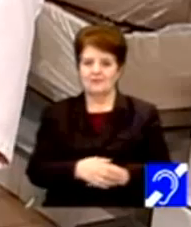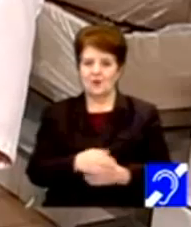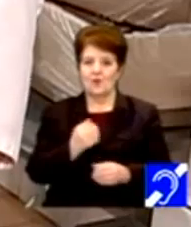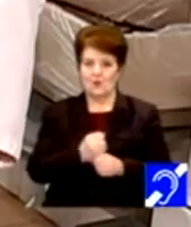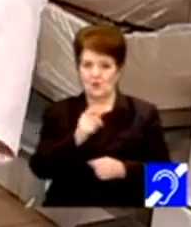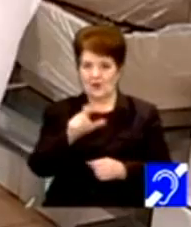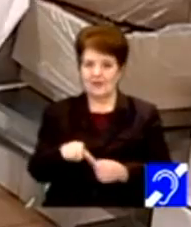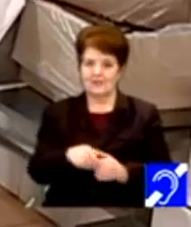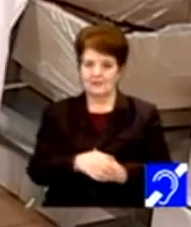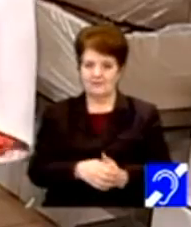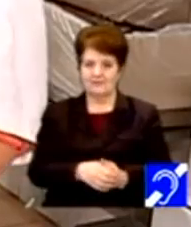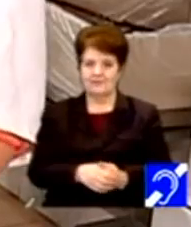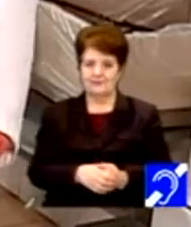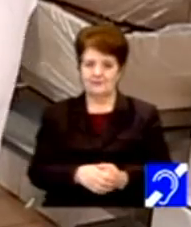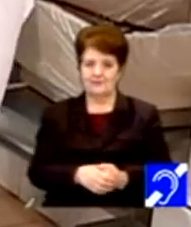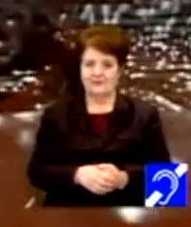lucrează